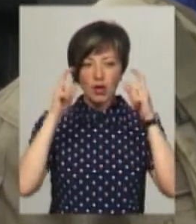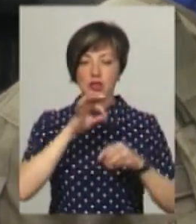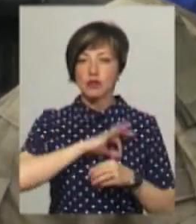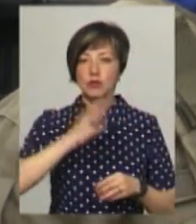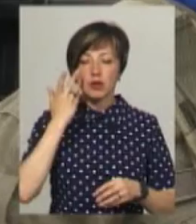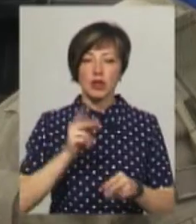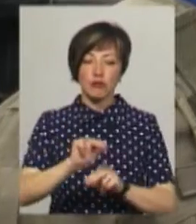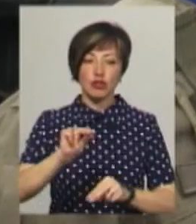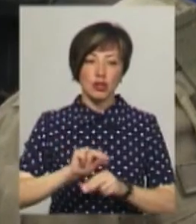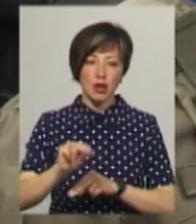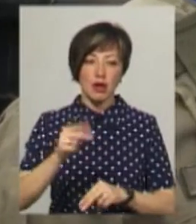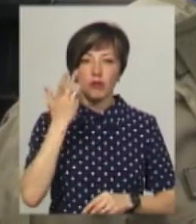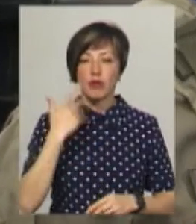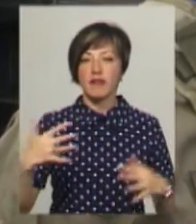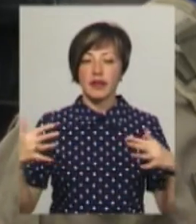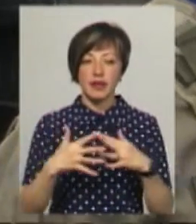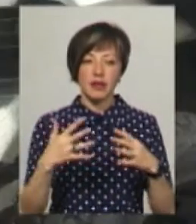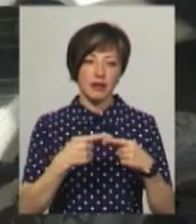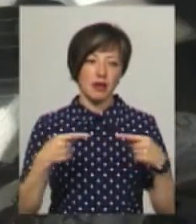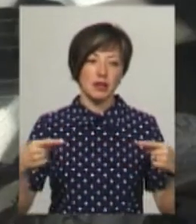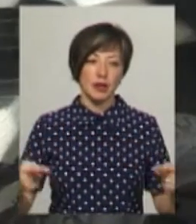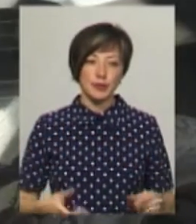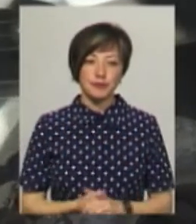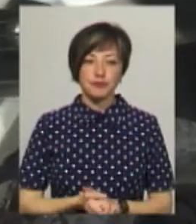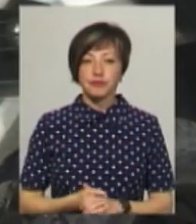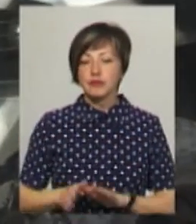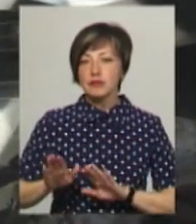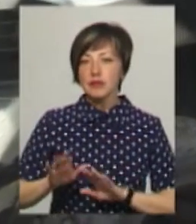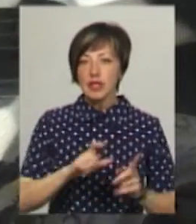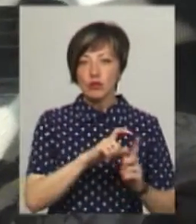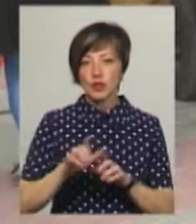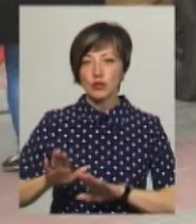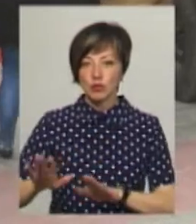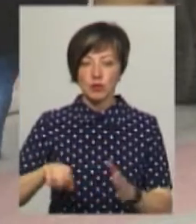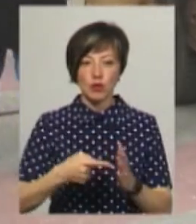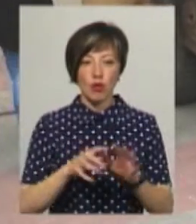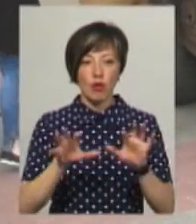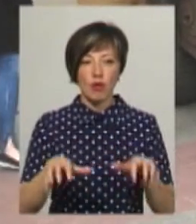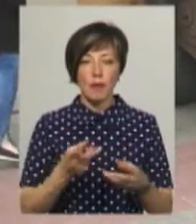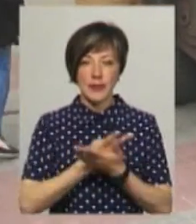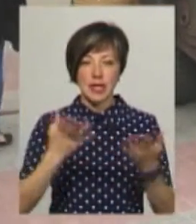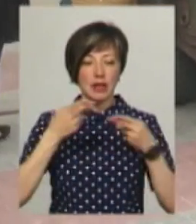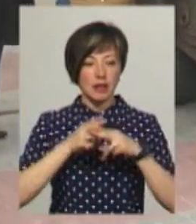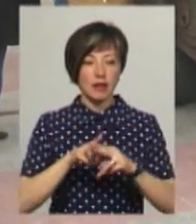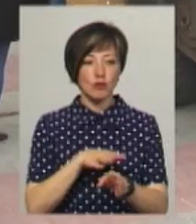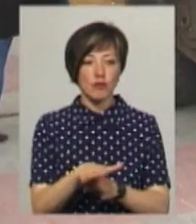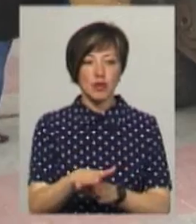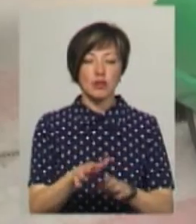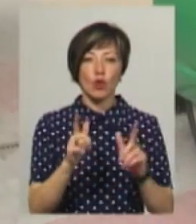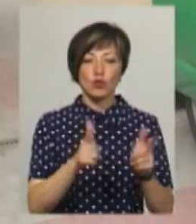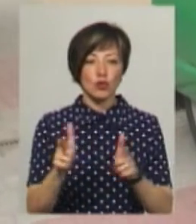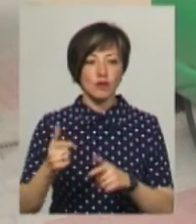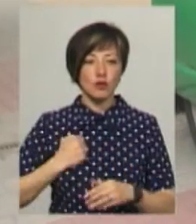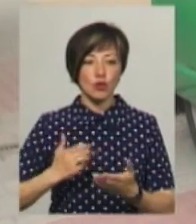при навчаннях, при війні і так далі. За словами заступниці міського голови Галини Мельник, презентація техніки відбувається за узгодженням